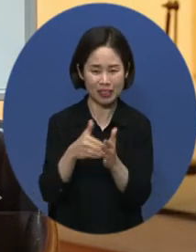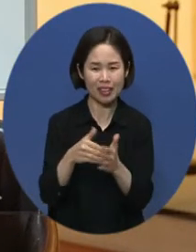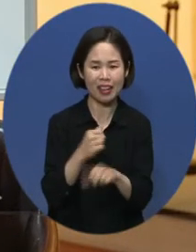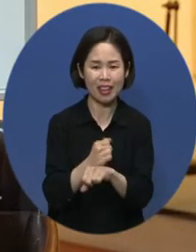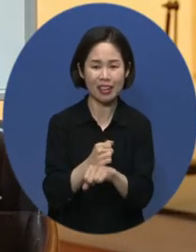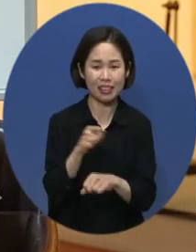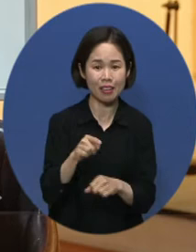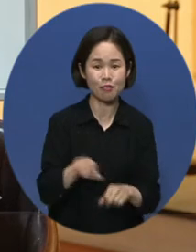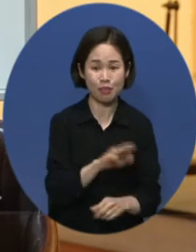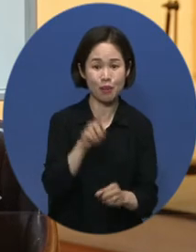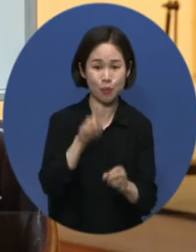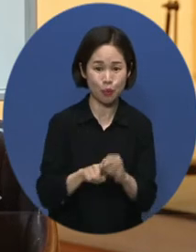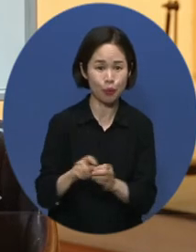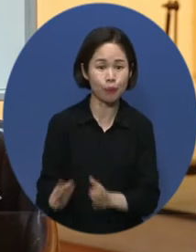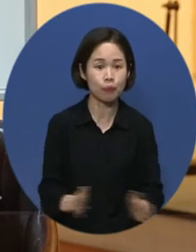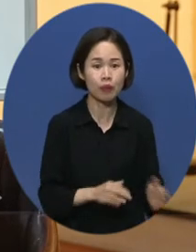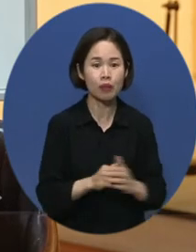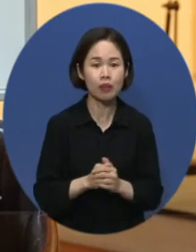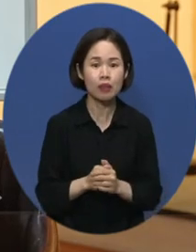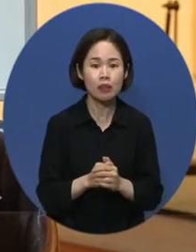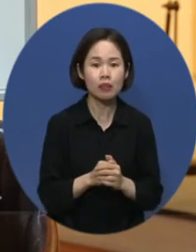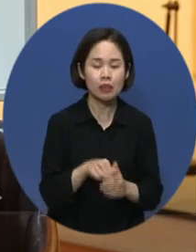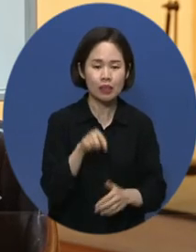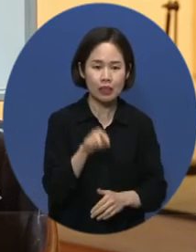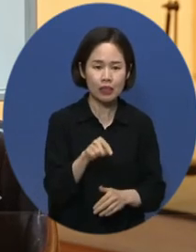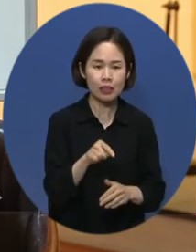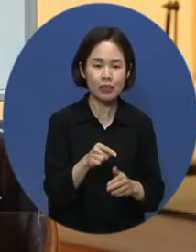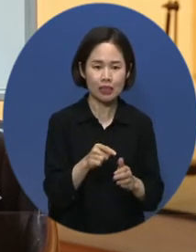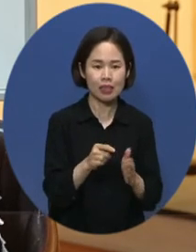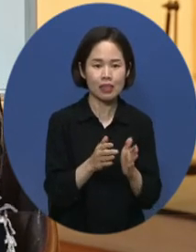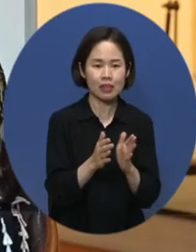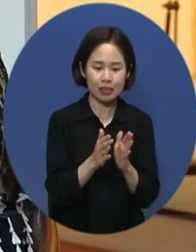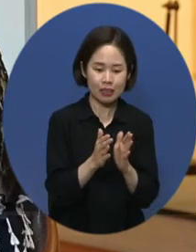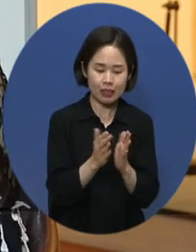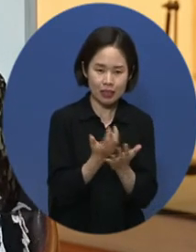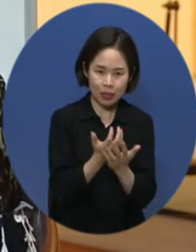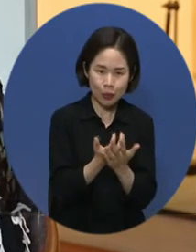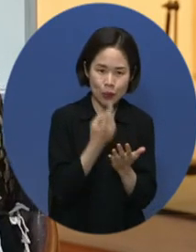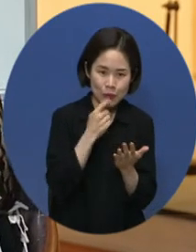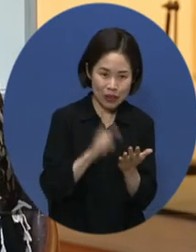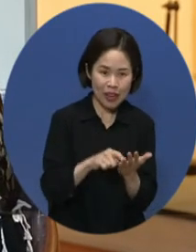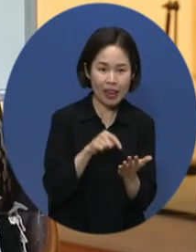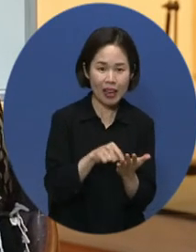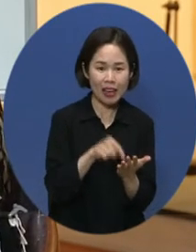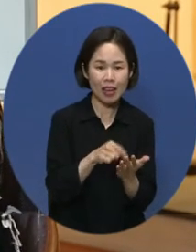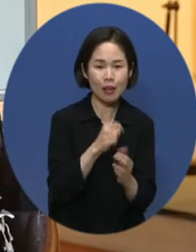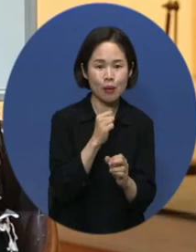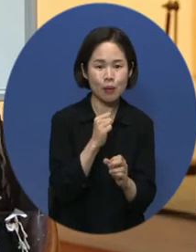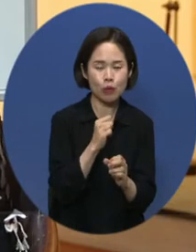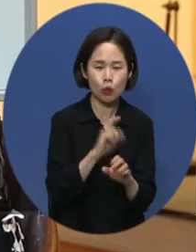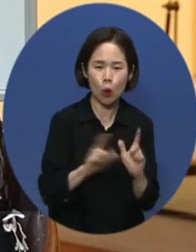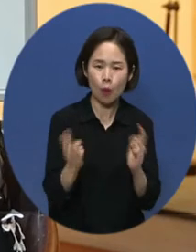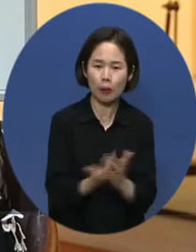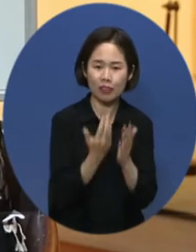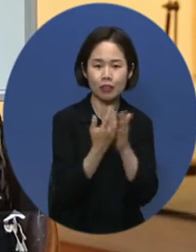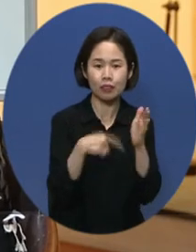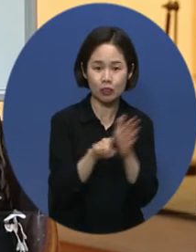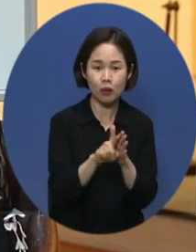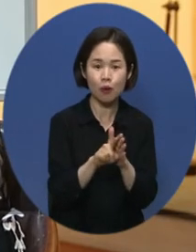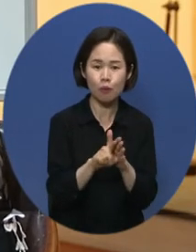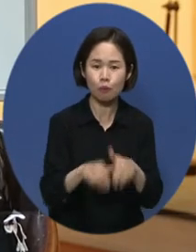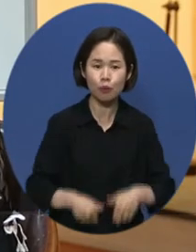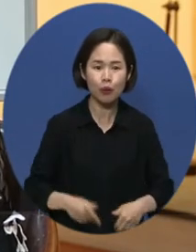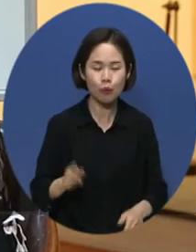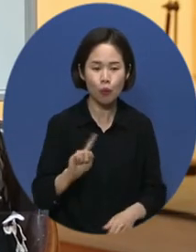자료들이 제작에 좀 활성이 많이 되려면 어떤 게 좀 필요할까요? 네, 일단은 우리나라의 읽기 쉬운 자료를